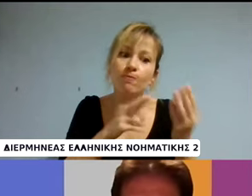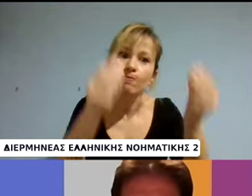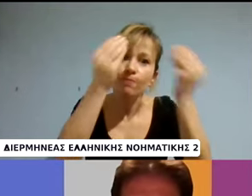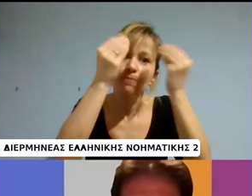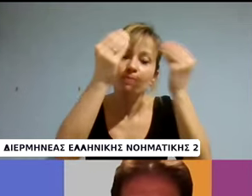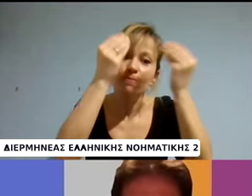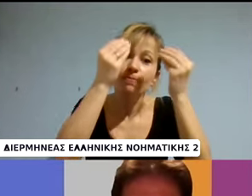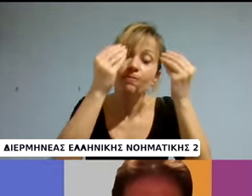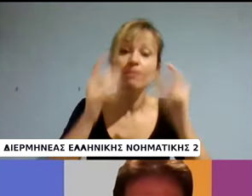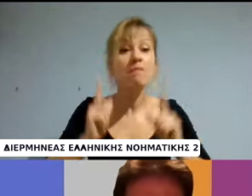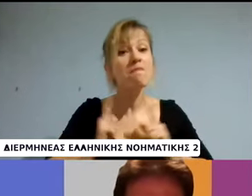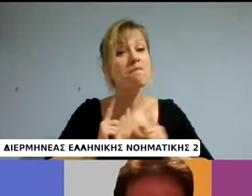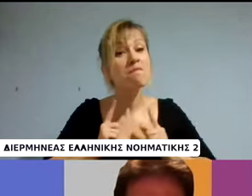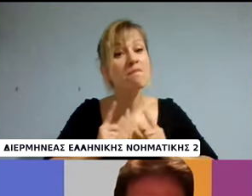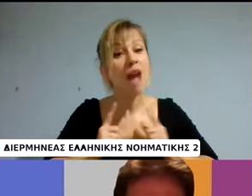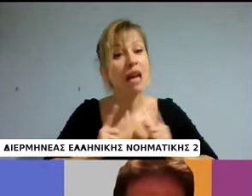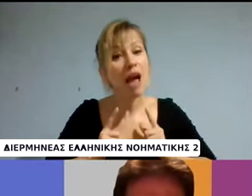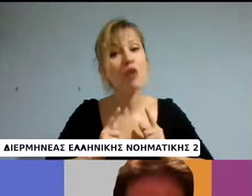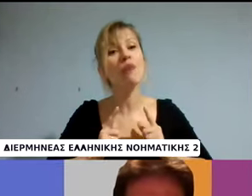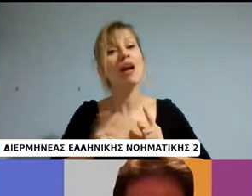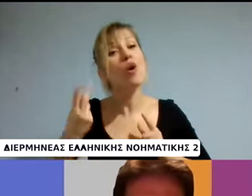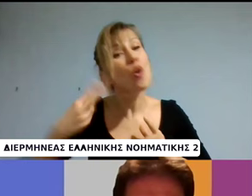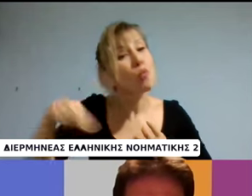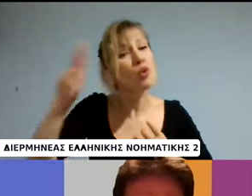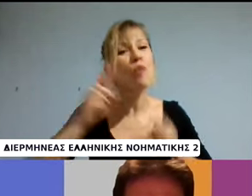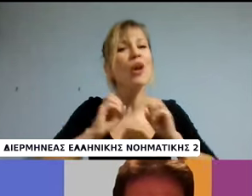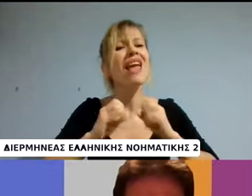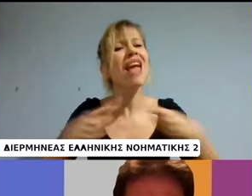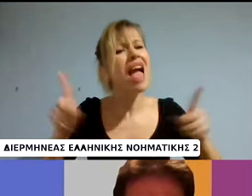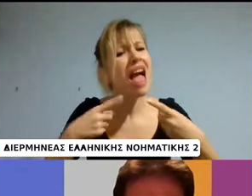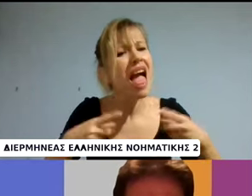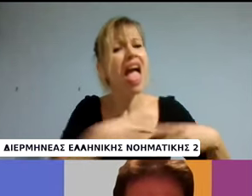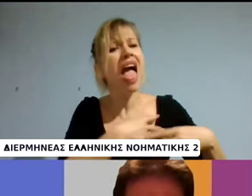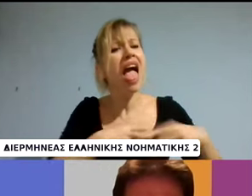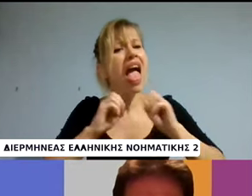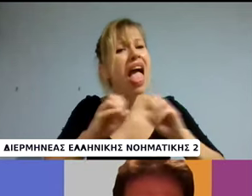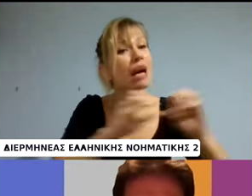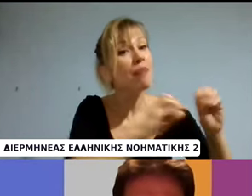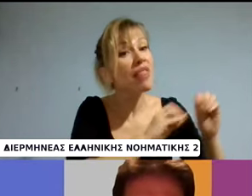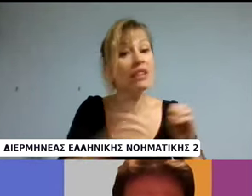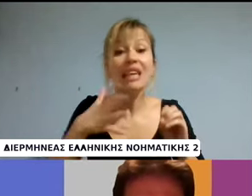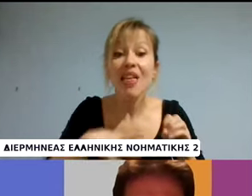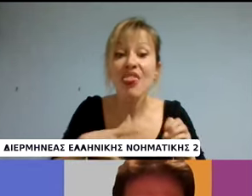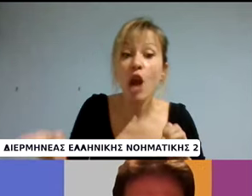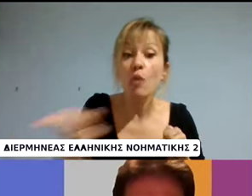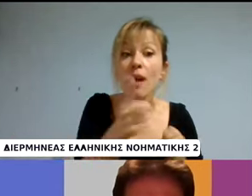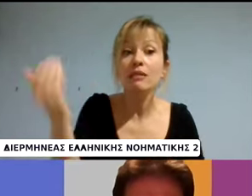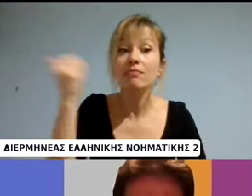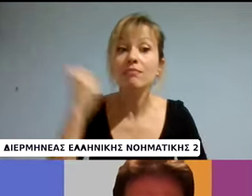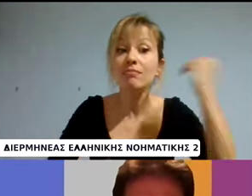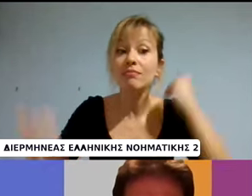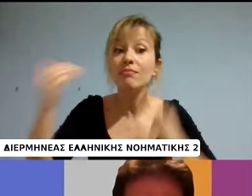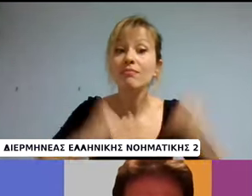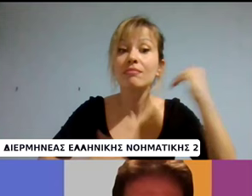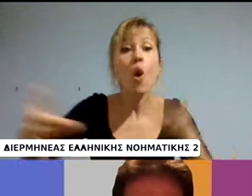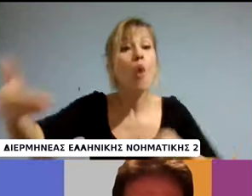από κυρίως την εκπαιδευτική κοινότητα ιδέες και προτάσεις για το πώς μπορούμε να παρουσιάσουμε